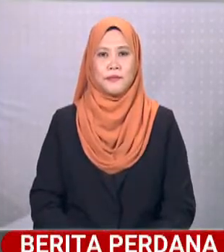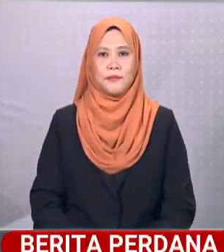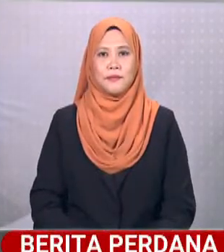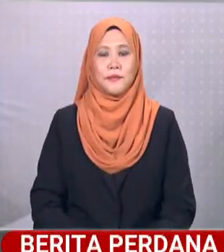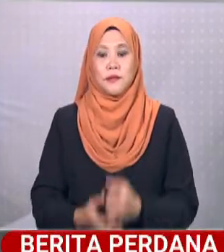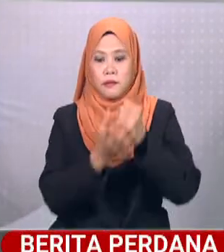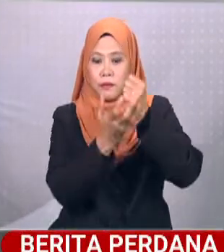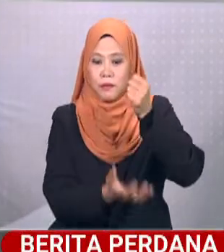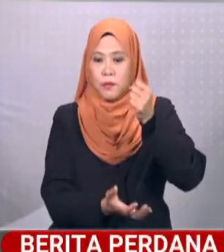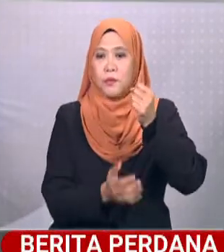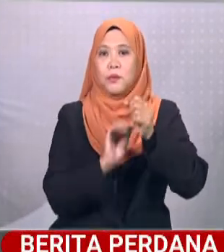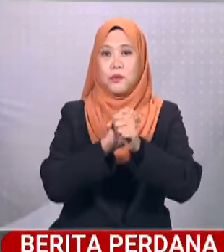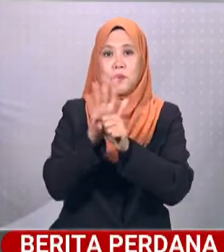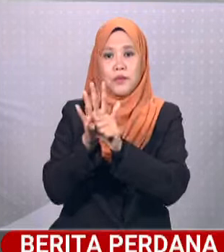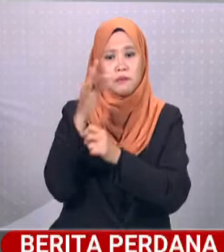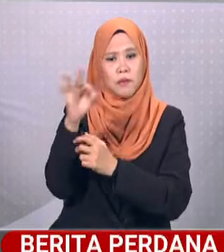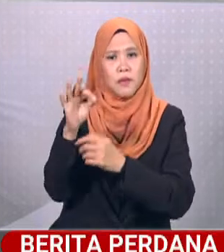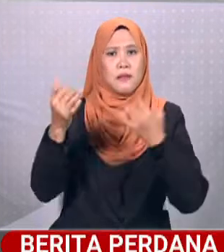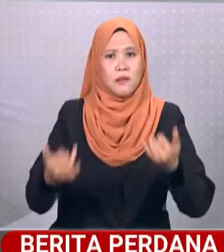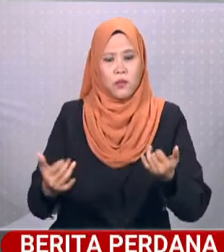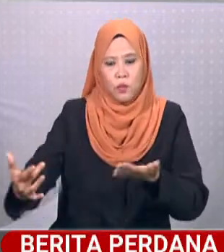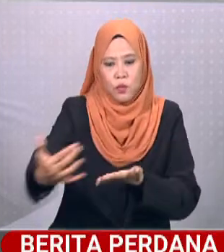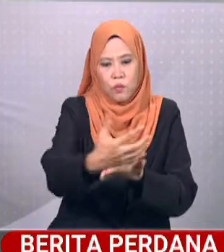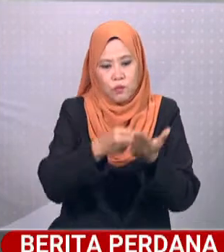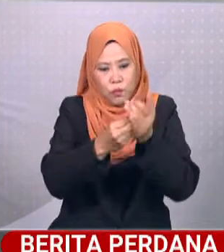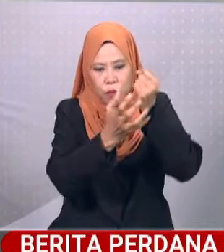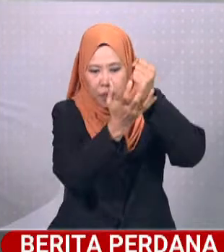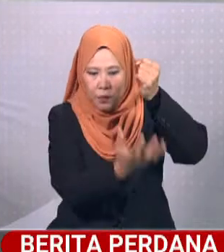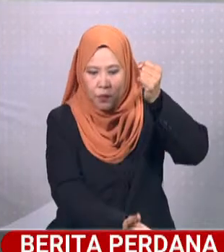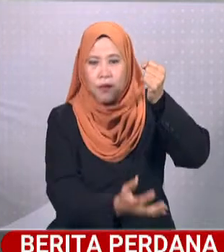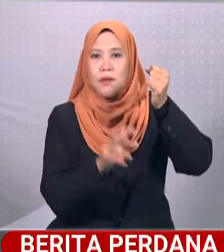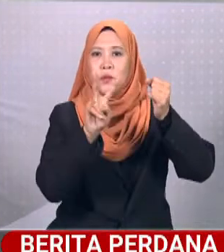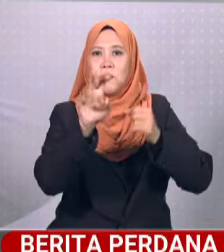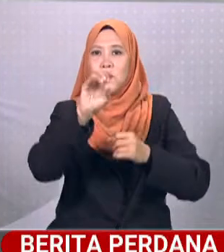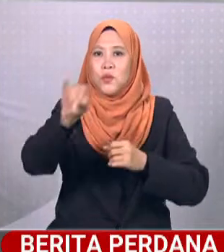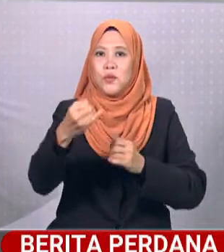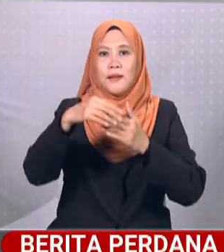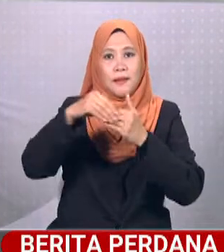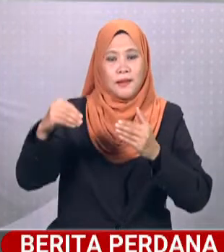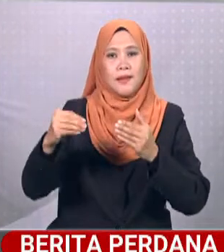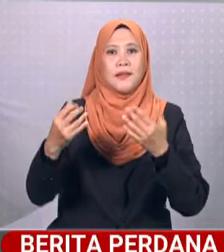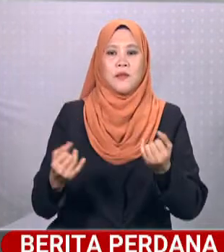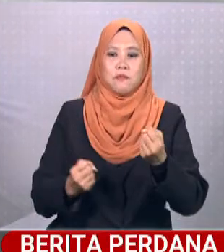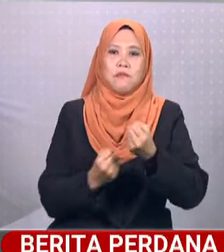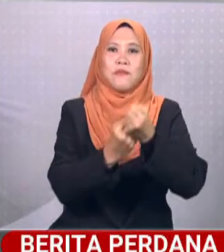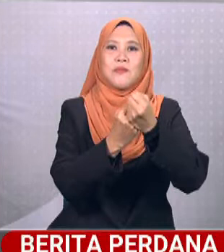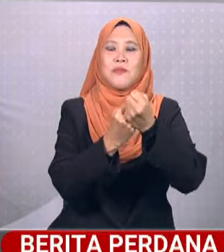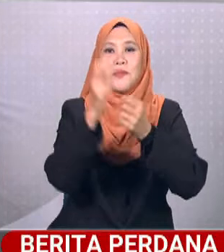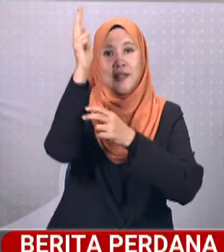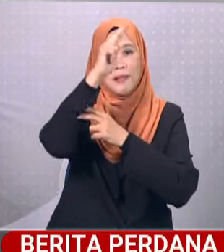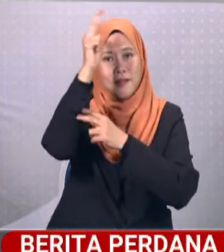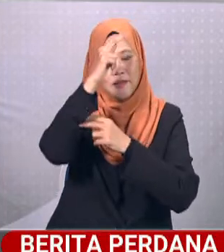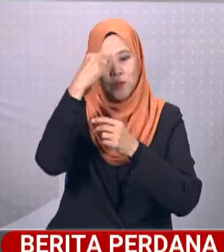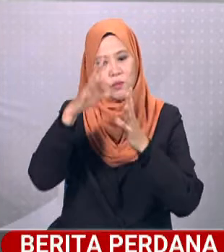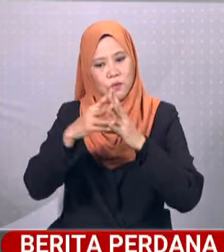Baik, Tabung COVID-19 setakat ini sudah mengumpul sumbangan hampir RM20 juta. Sebagai tanda sokongan kepada kerajaan